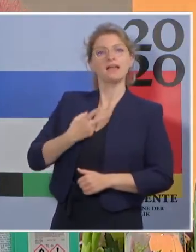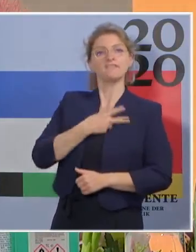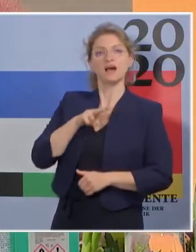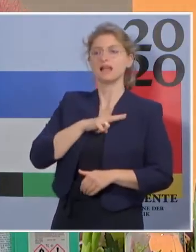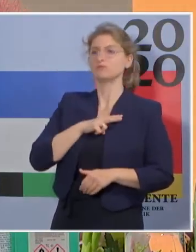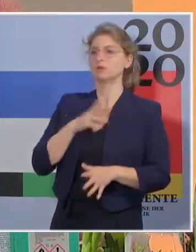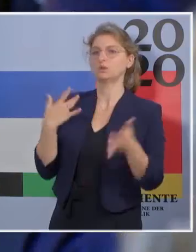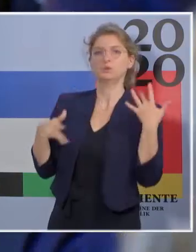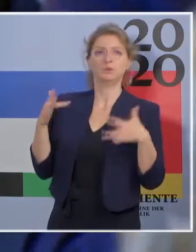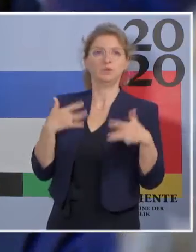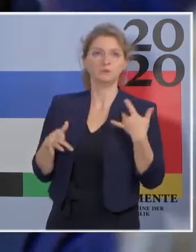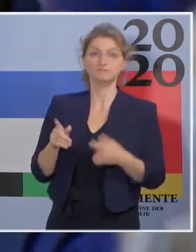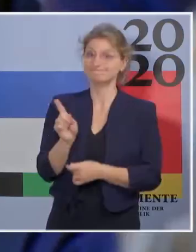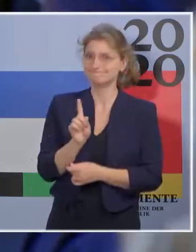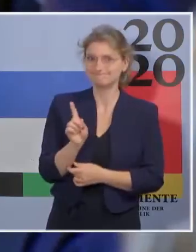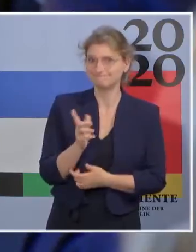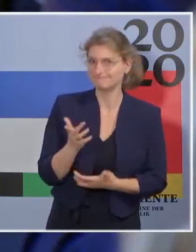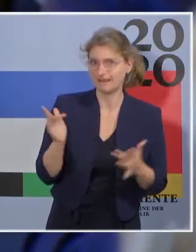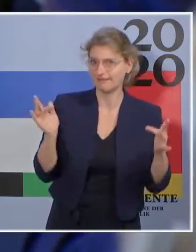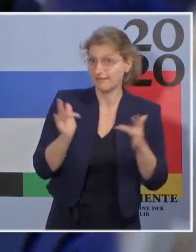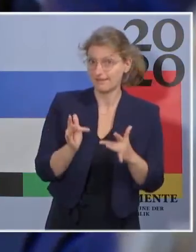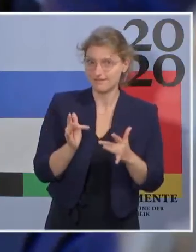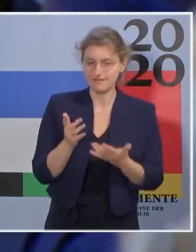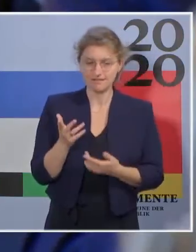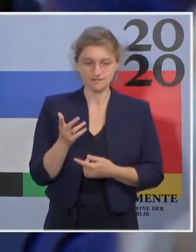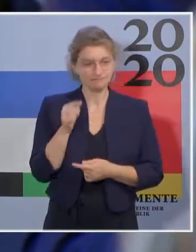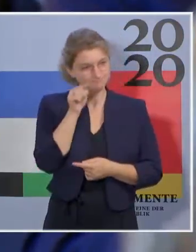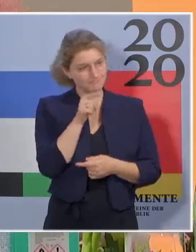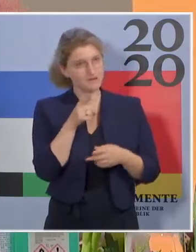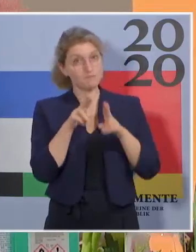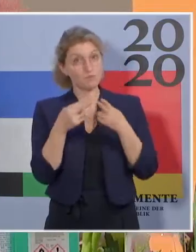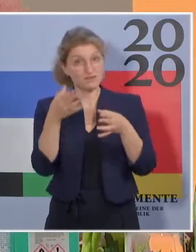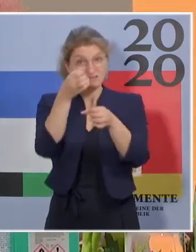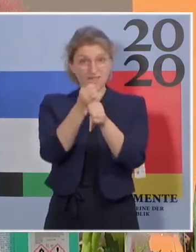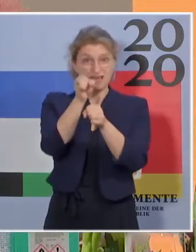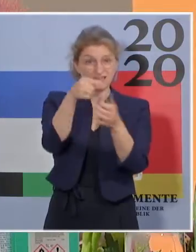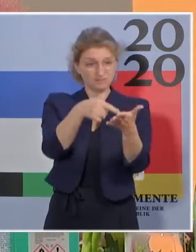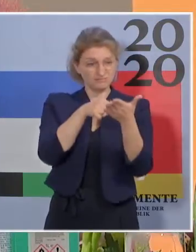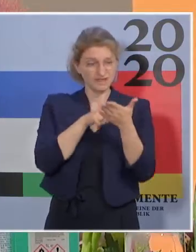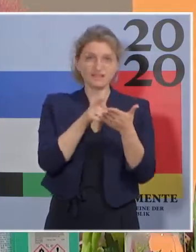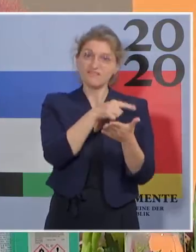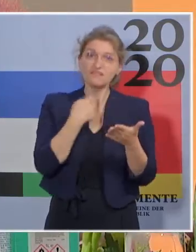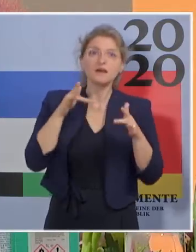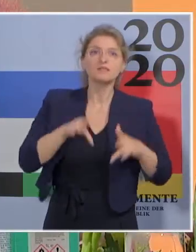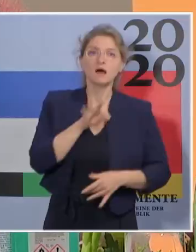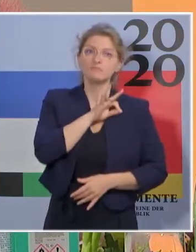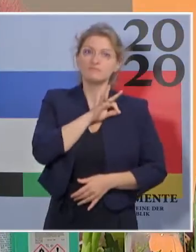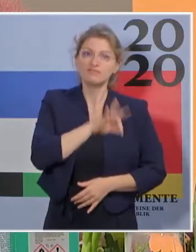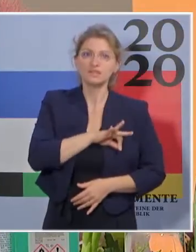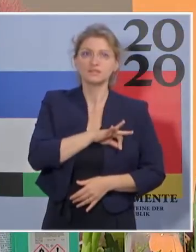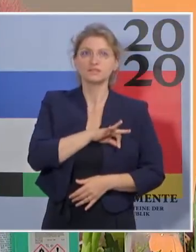sind. Ganz im Gegenteil. Unsere Verfassung verpflichtet uns, denn unsere